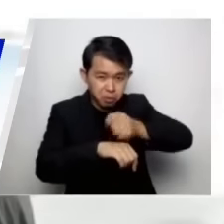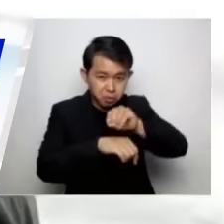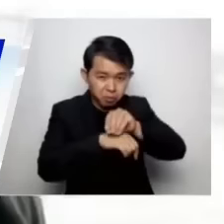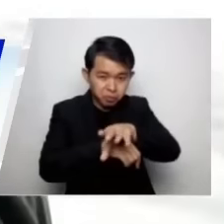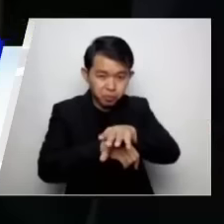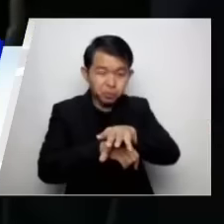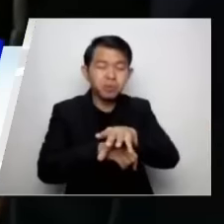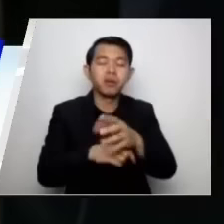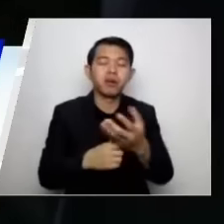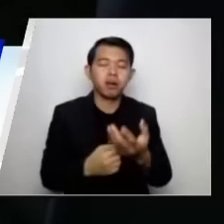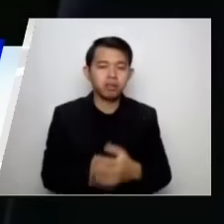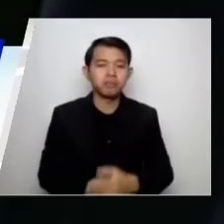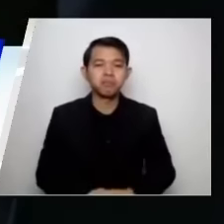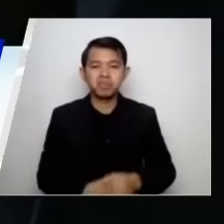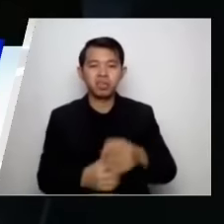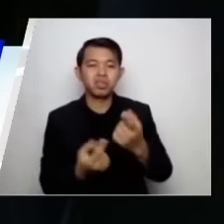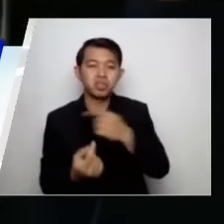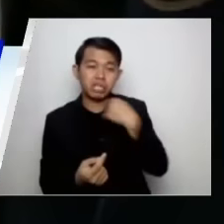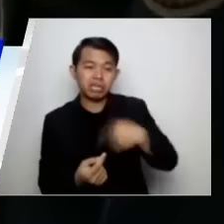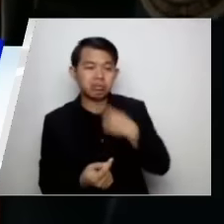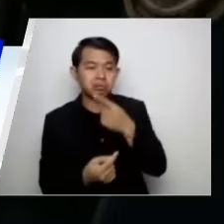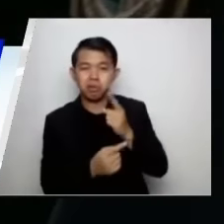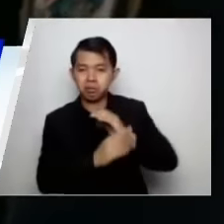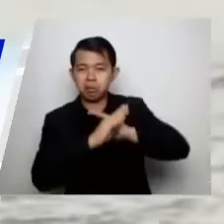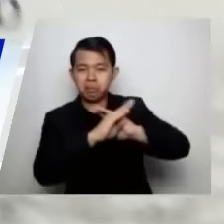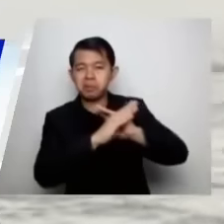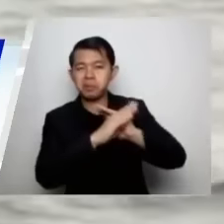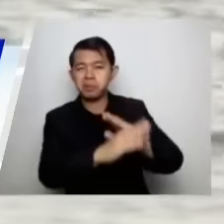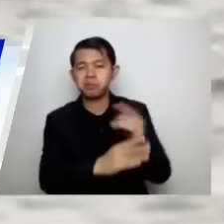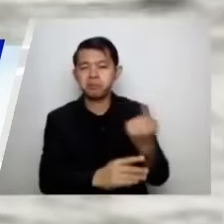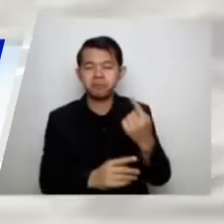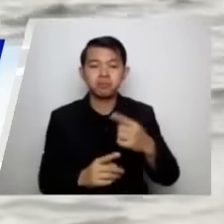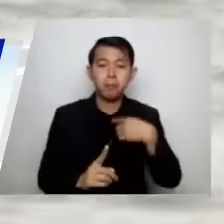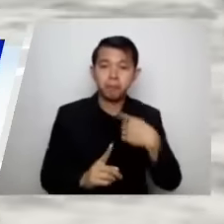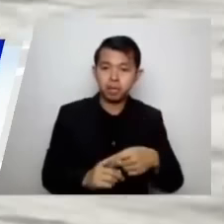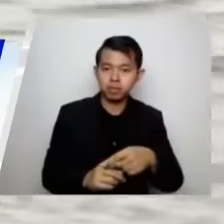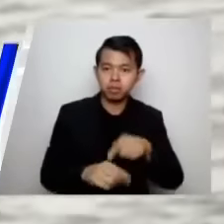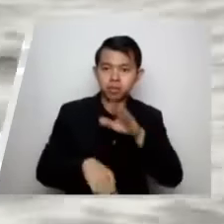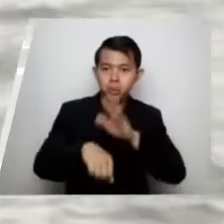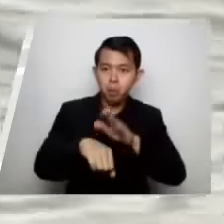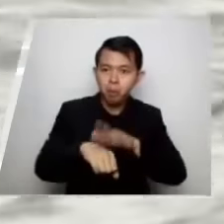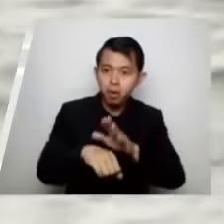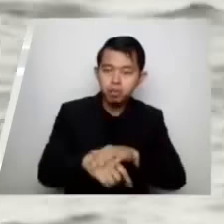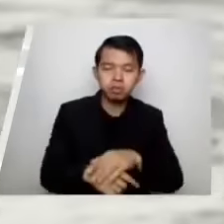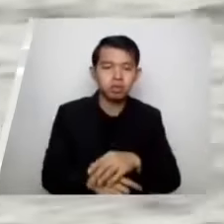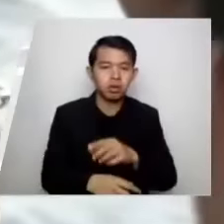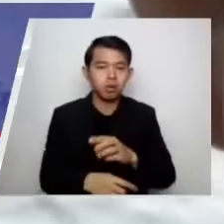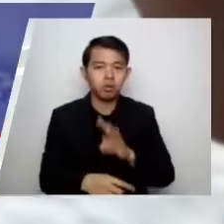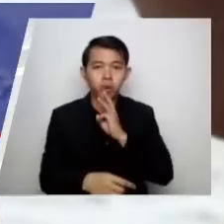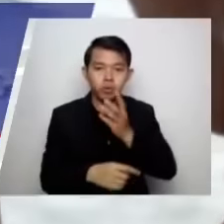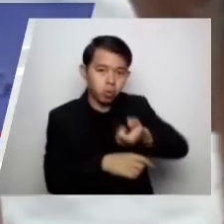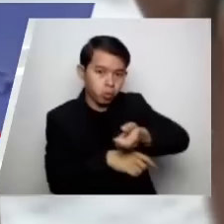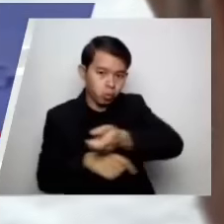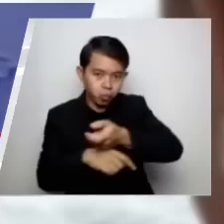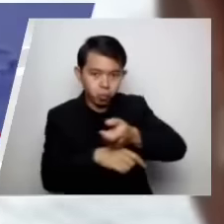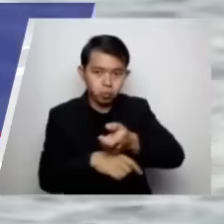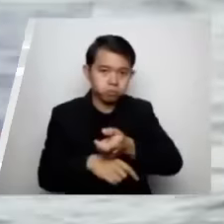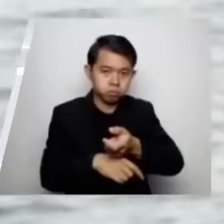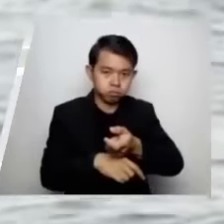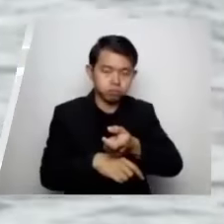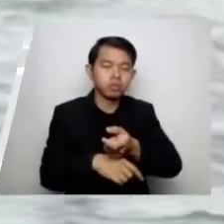talaga nila. Binabantaan din silang bobombahan ng tubig kapag lumapit sa mga inaangking bahagi ng China. Sabi nila, back to Philippines